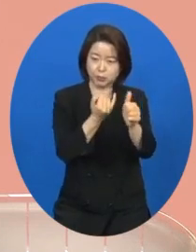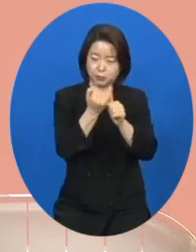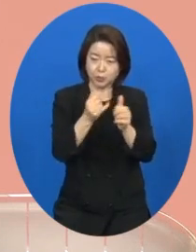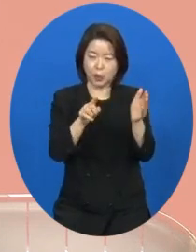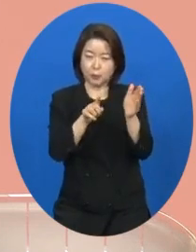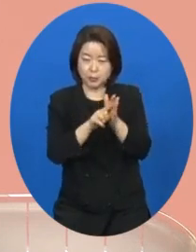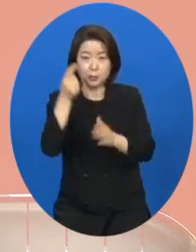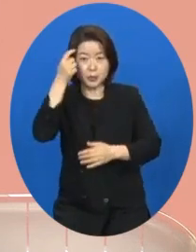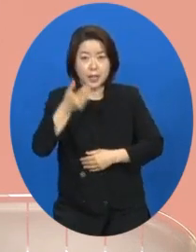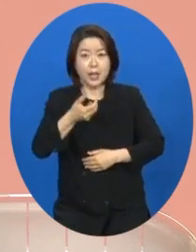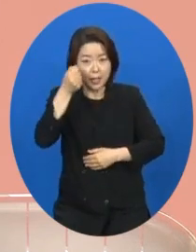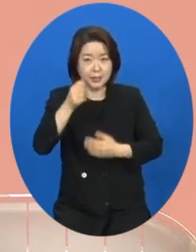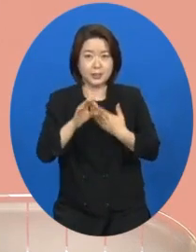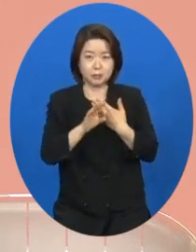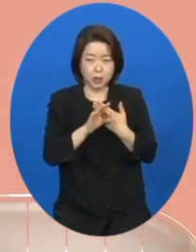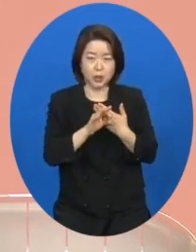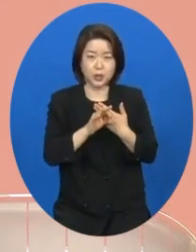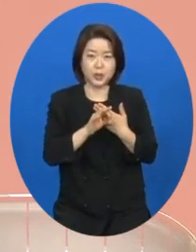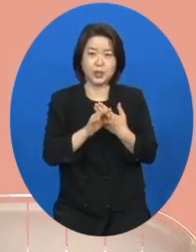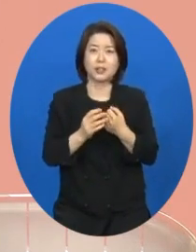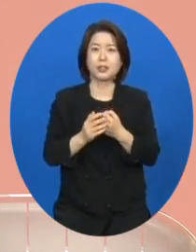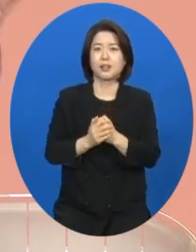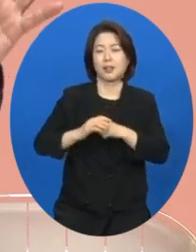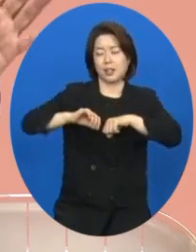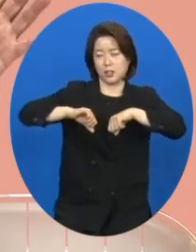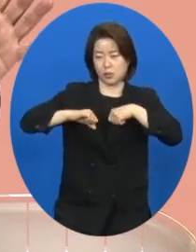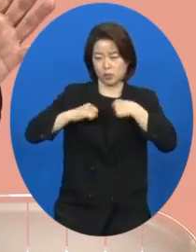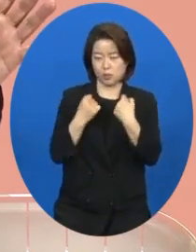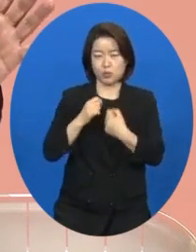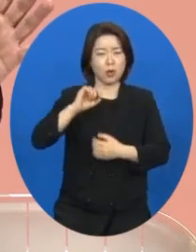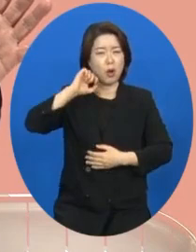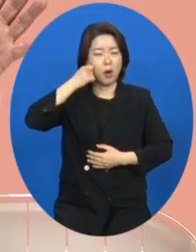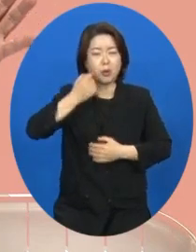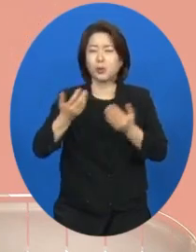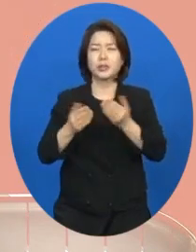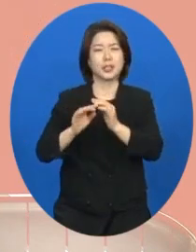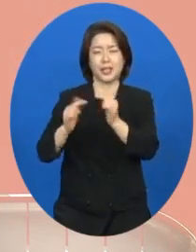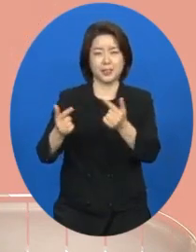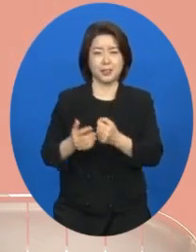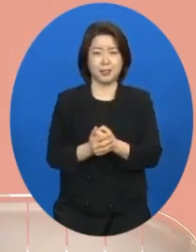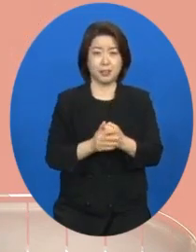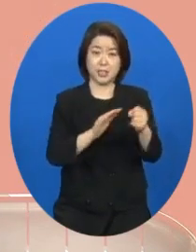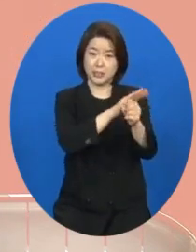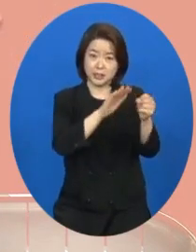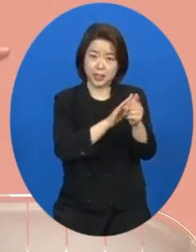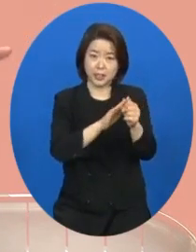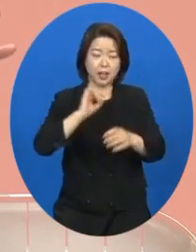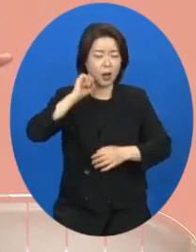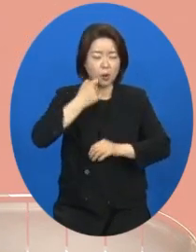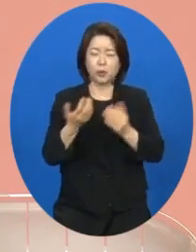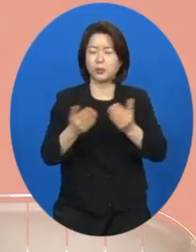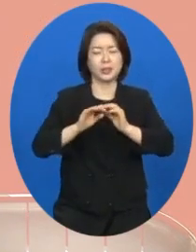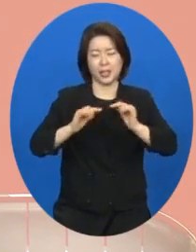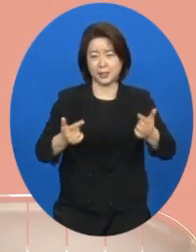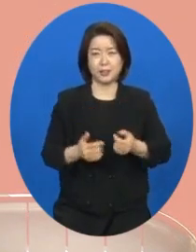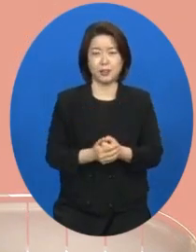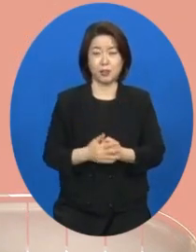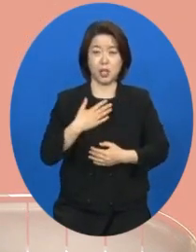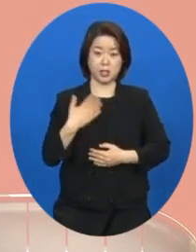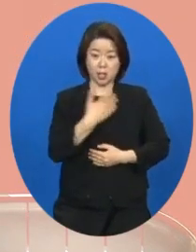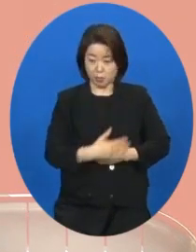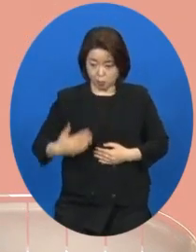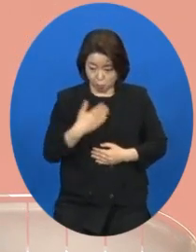여기면 그러면 순종 절대 어려운 일 아니에요. 사랑 어려운 일 아닙니다. 내 몸인